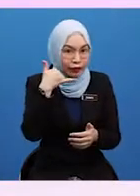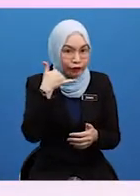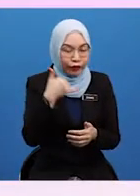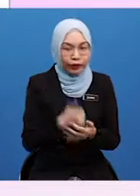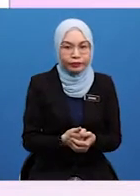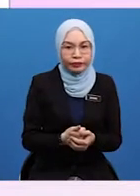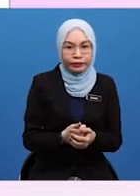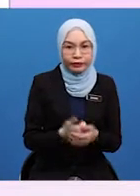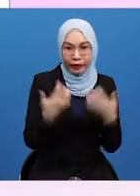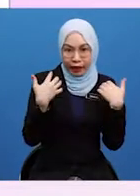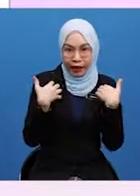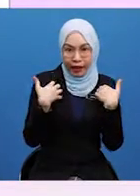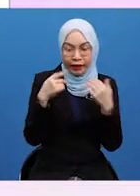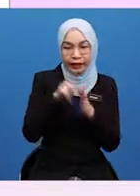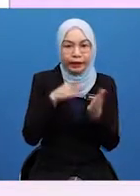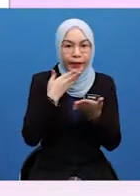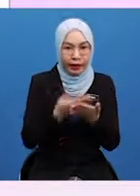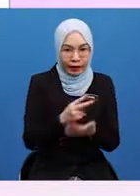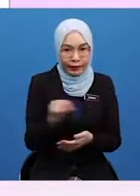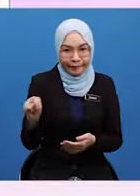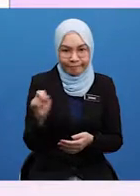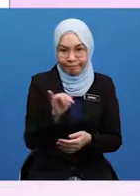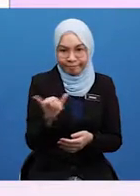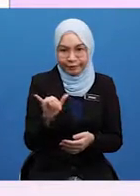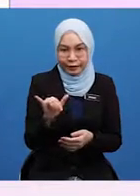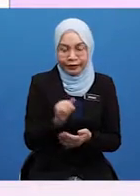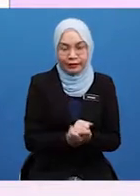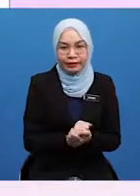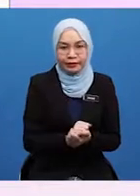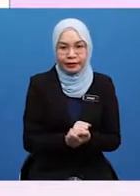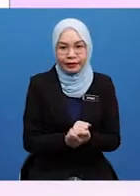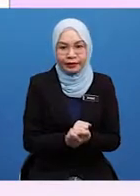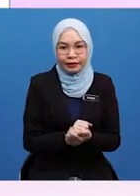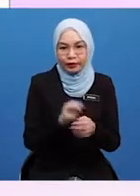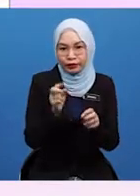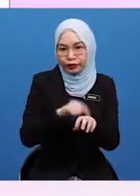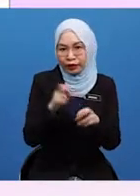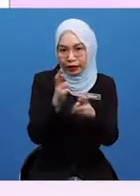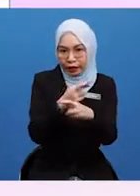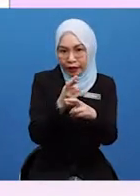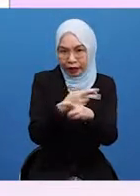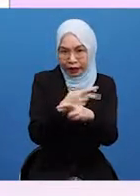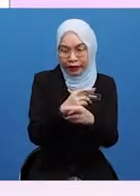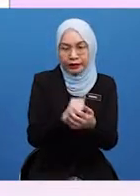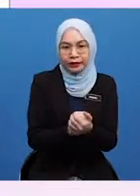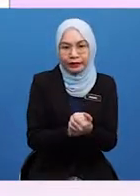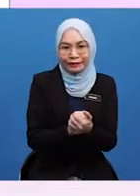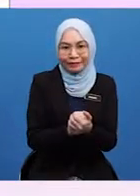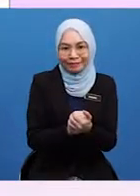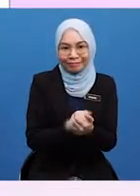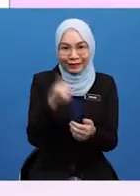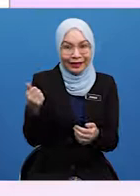direct ke kita akan mempelajari terlebih dahulu alat telekomunikasi